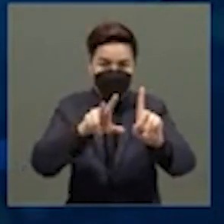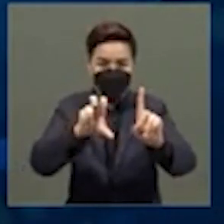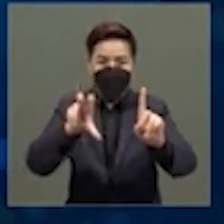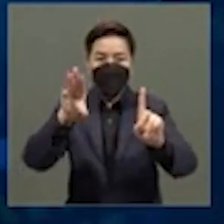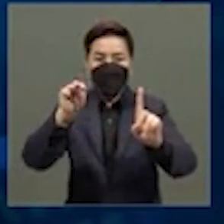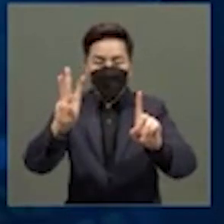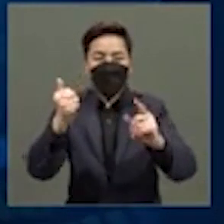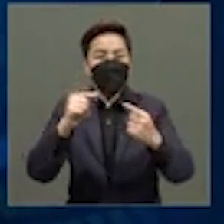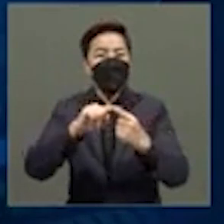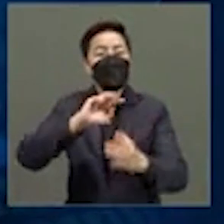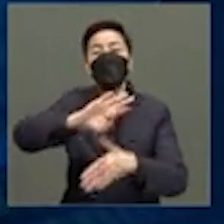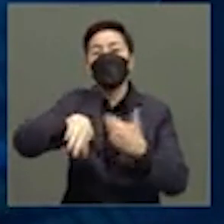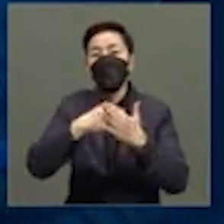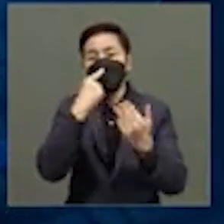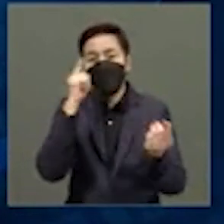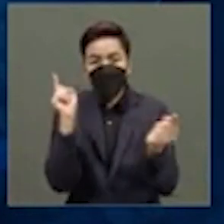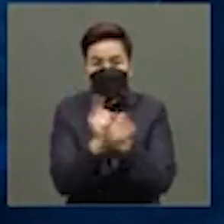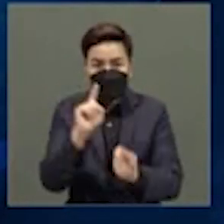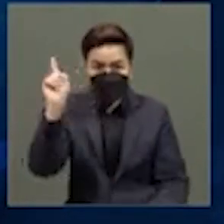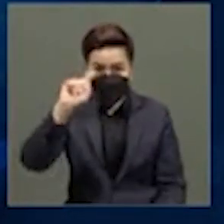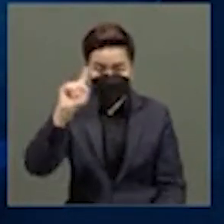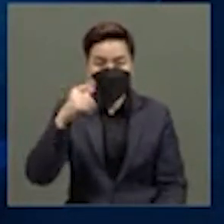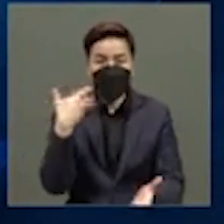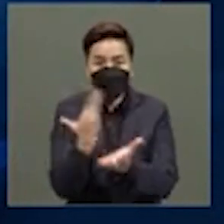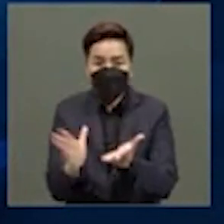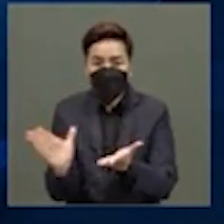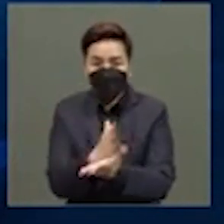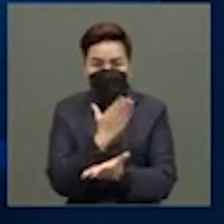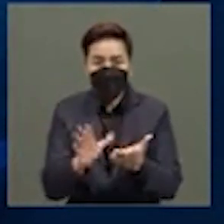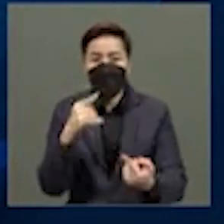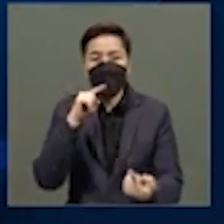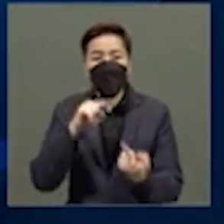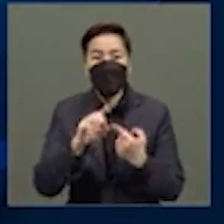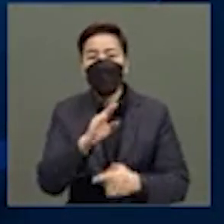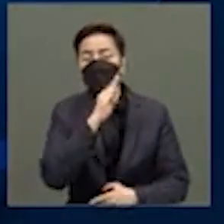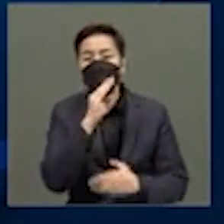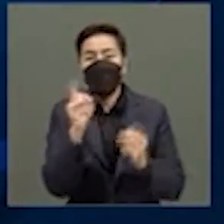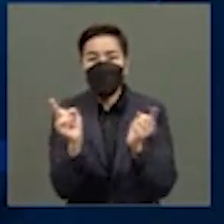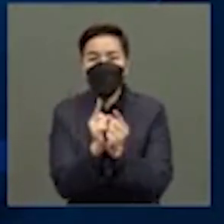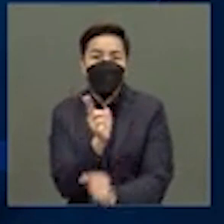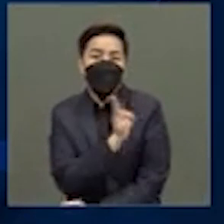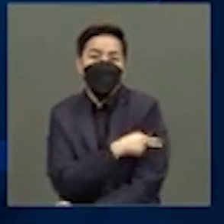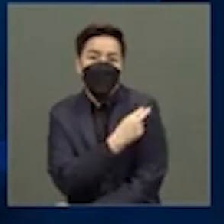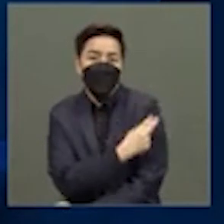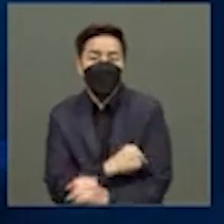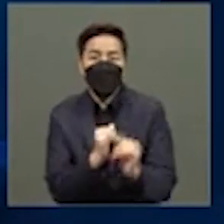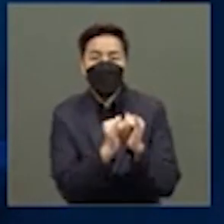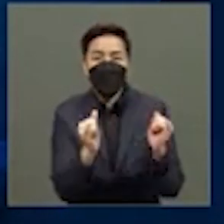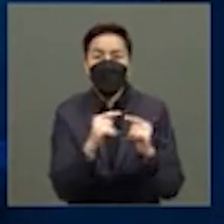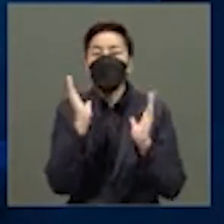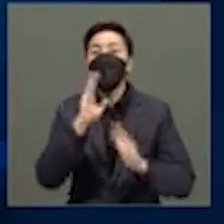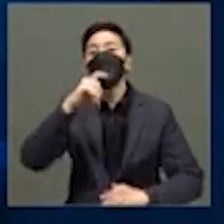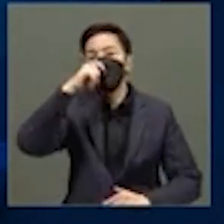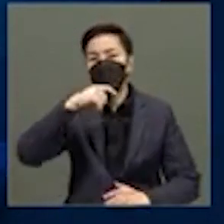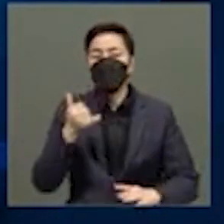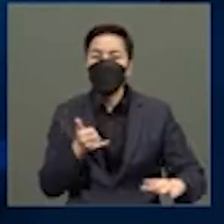ทั้งหมดนี้นะคะจะเห็นจากตัวเลขที่แบ่งแยกถ้าเป็นการพบในโรงพยาบาลส่วนใหญ่ตัวเลขจะเป็นคนไทย